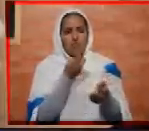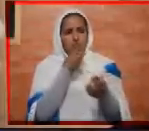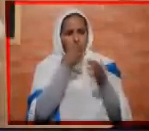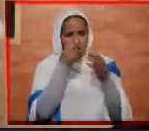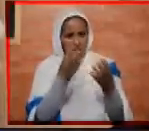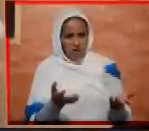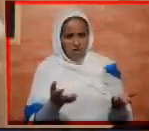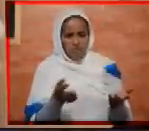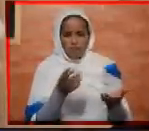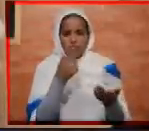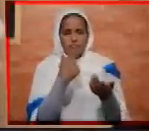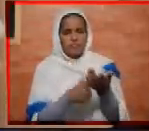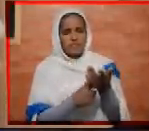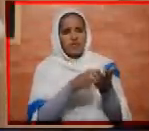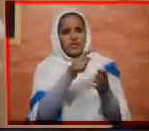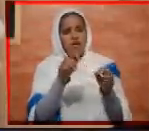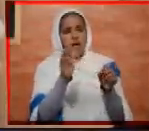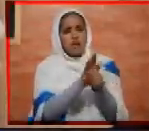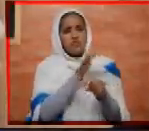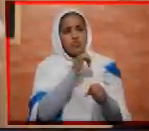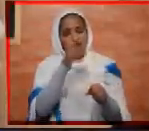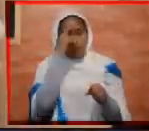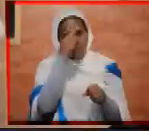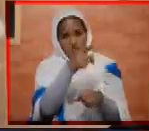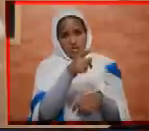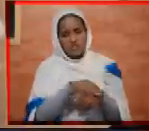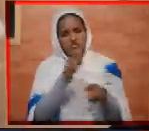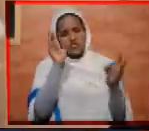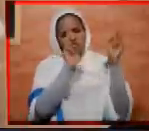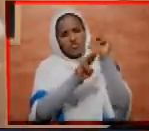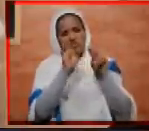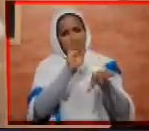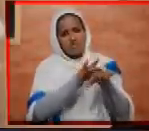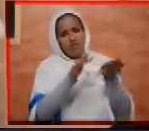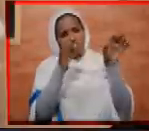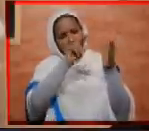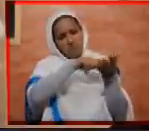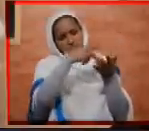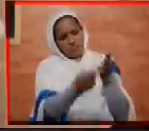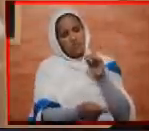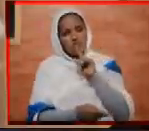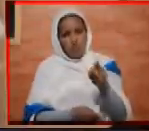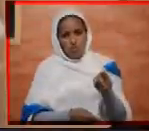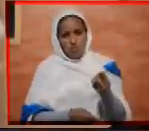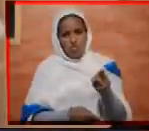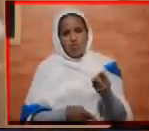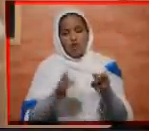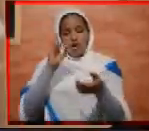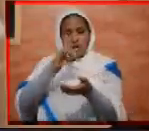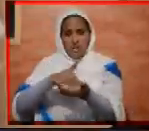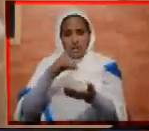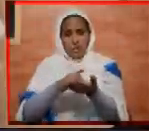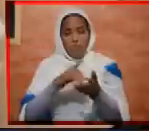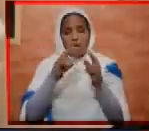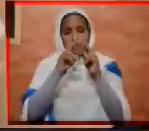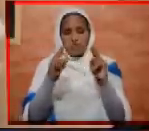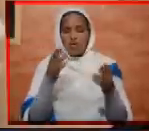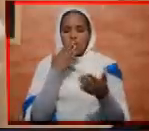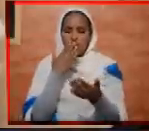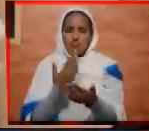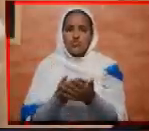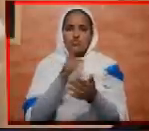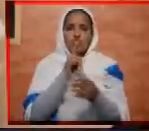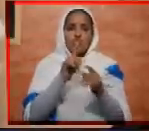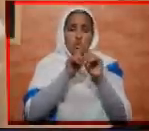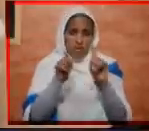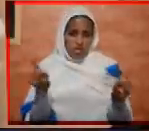ማንም ስልጣን እንኳን ሌላው ሙያው ቀርቶ ስልጣንም ይዞ የሚገኝ ሰው አይገኝም። ወደፊት ቤተክርስቲያን ታሳጋለች